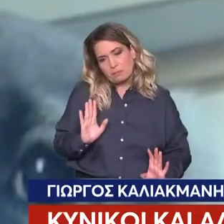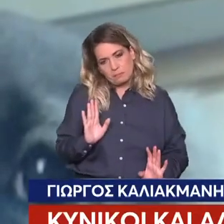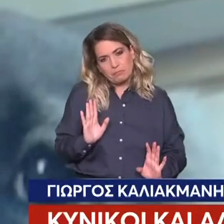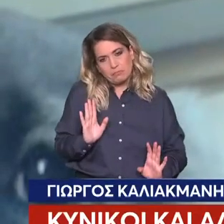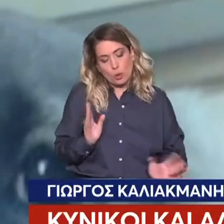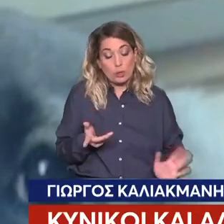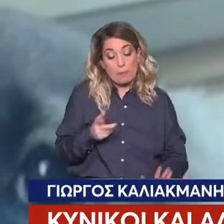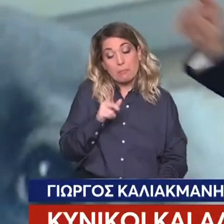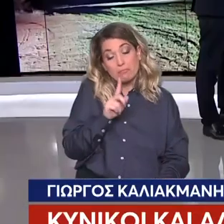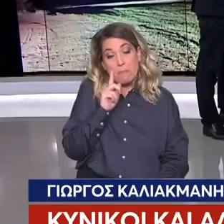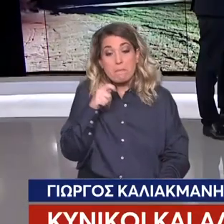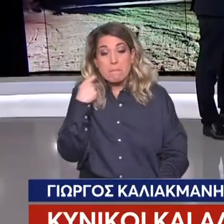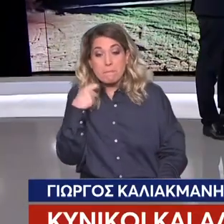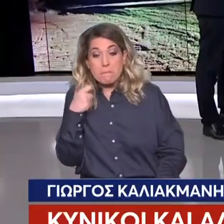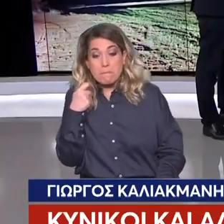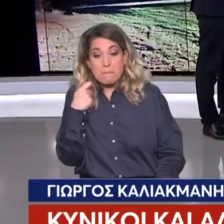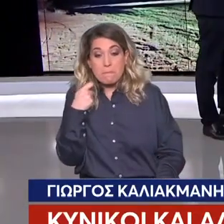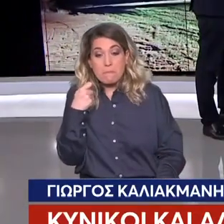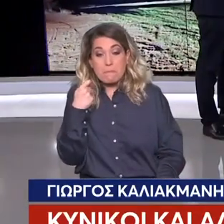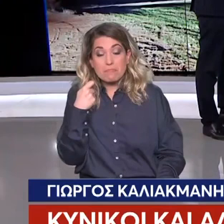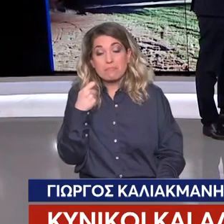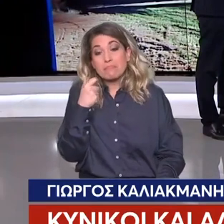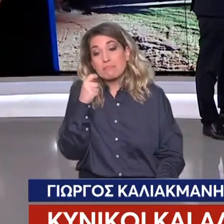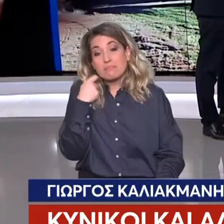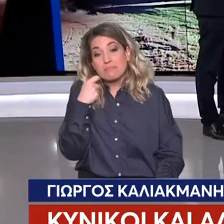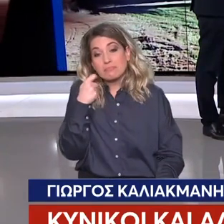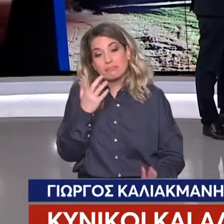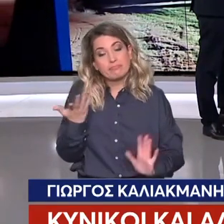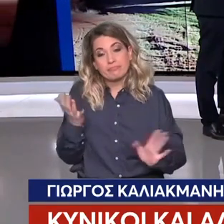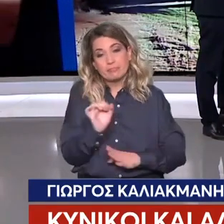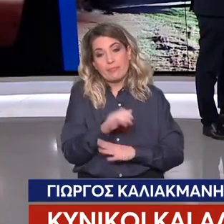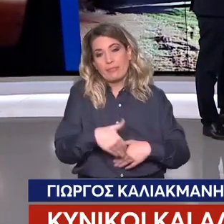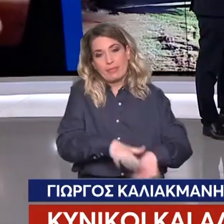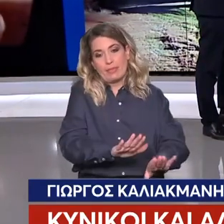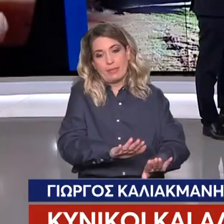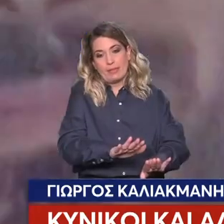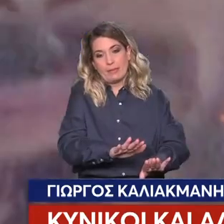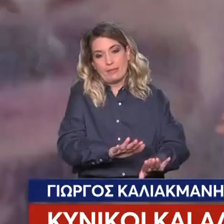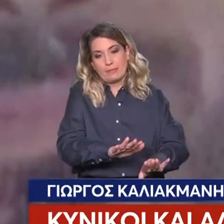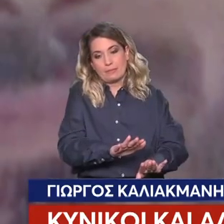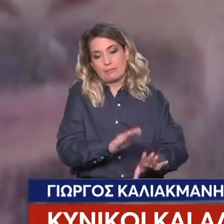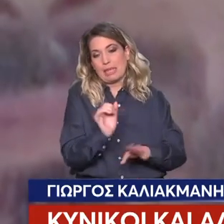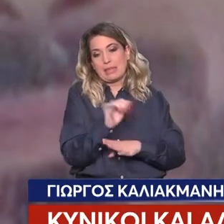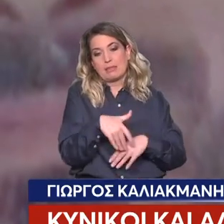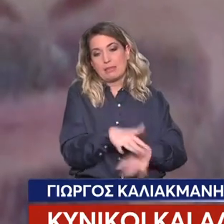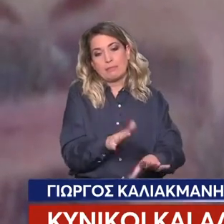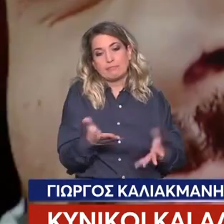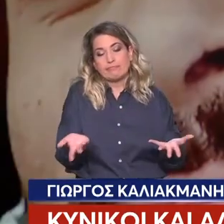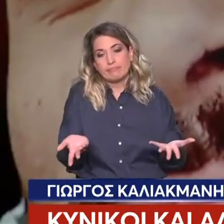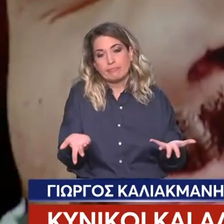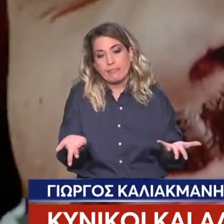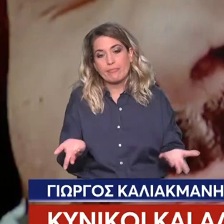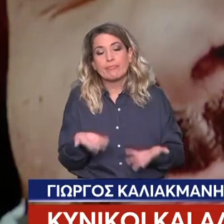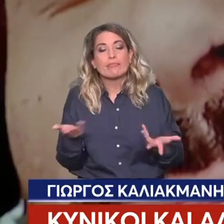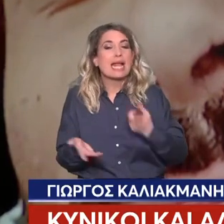του και αυτόν και την αδερφή του τα εγκατέλειψε. Τα εγκατέλειψε. Εκείνη λέει ότι τα εγκατέλειψε γιατί δεν υπήρχε από